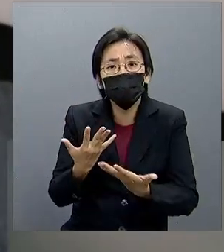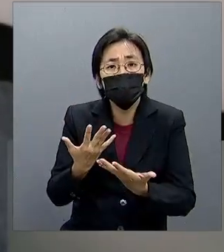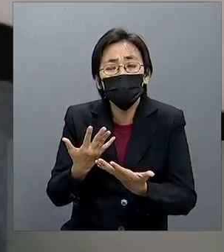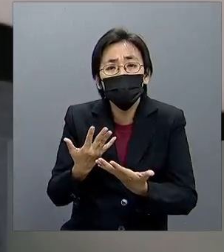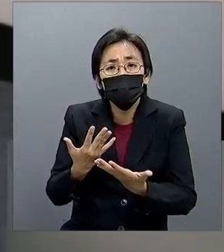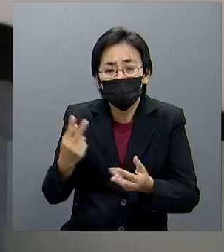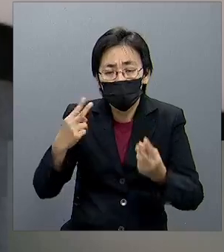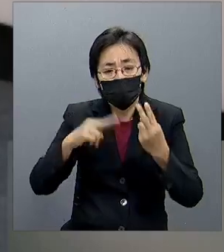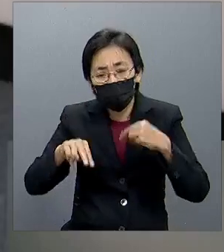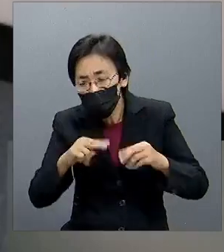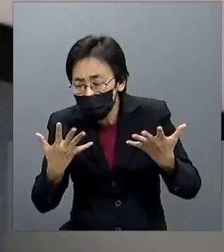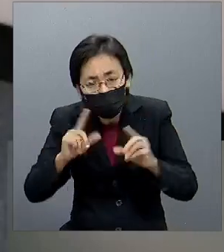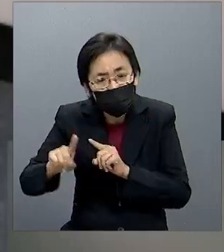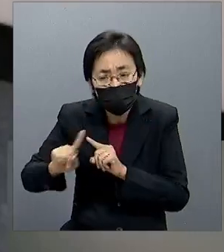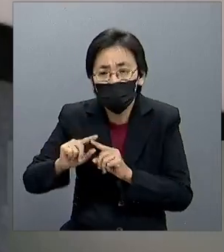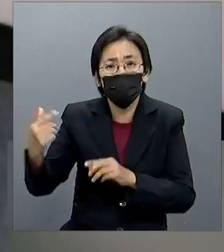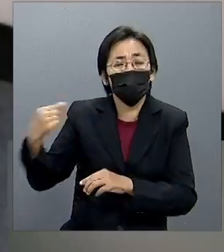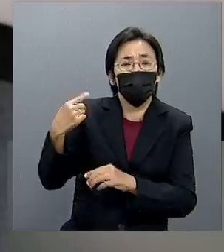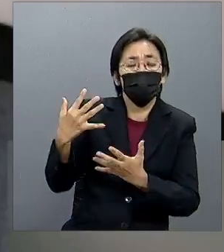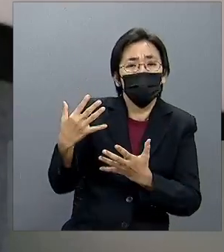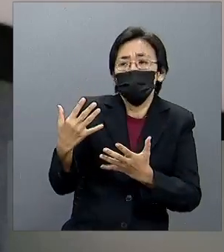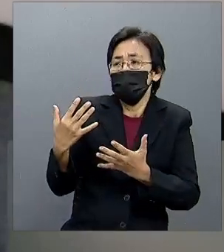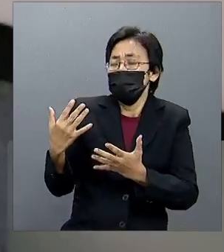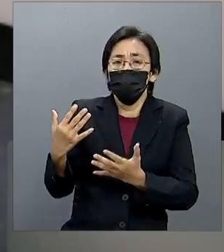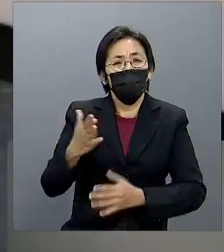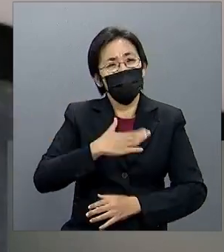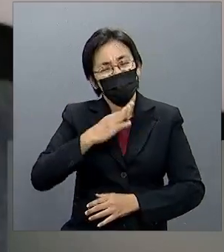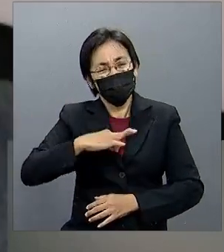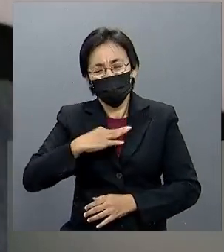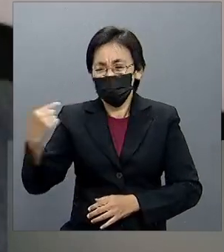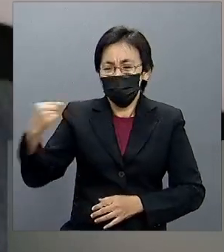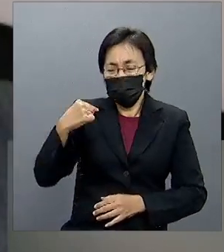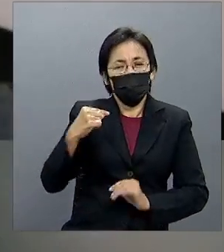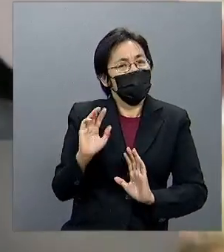จากนั้นคิดว่าคงไม่ make sense นะครับไม่ make sense แน่ๆครับ